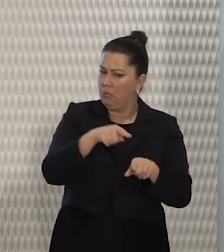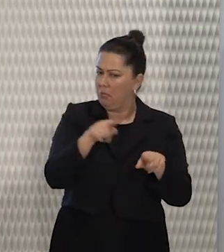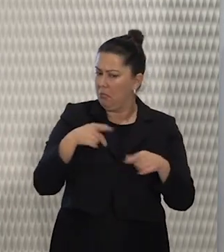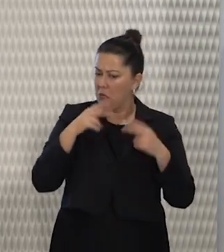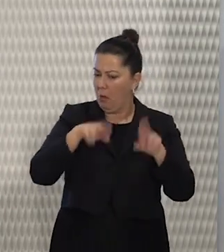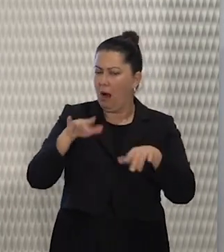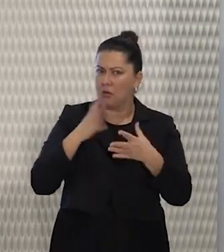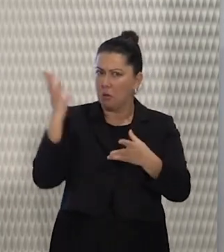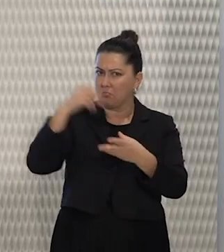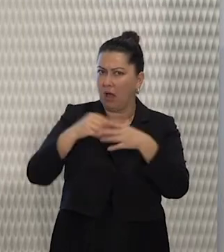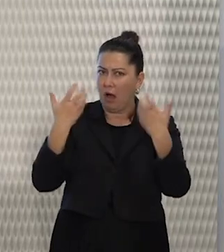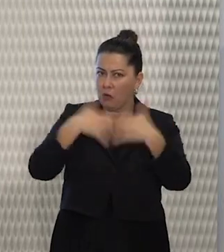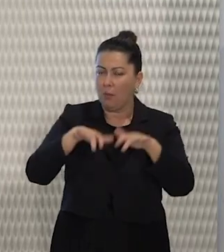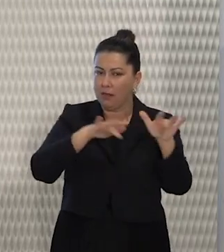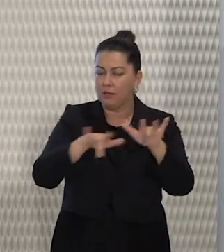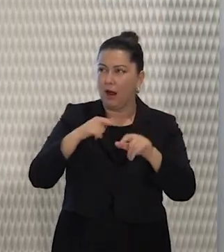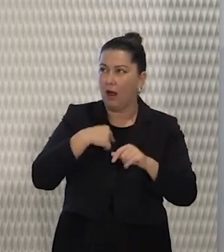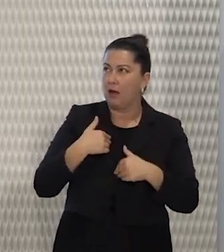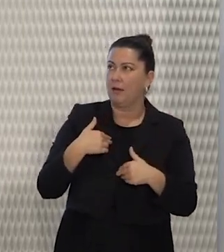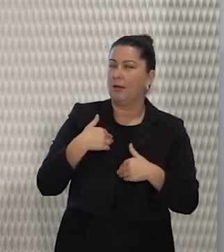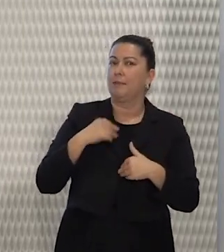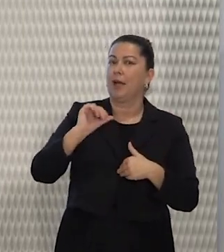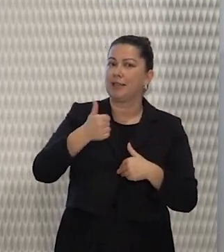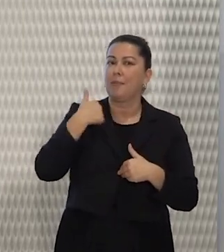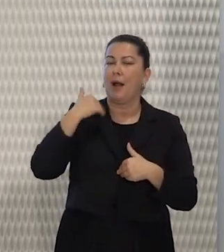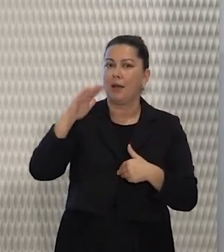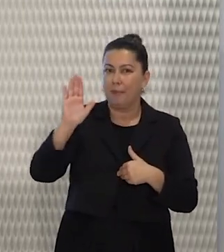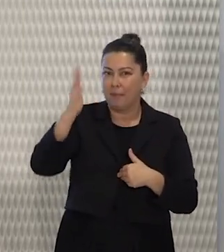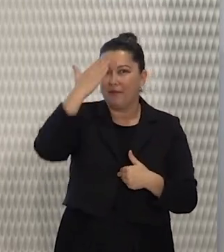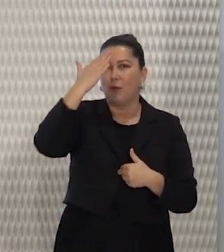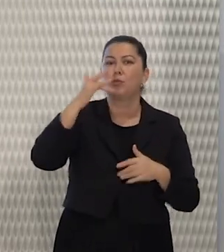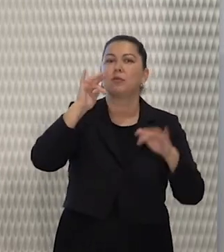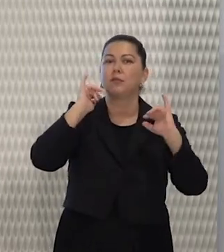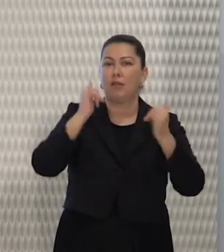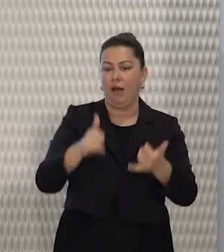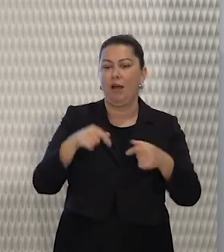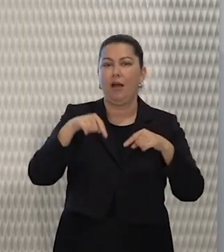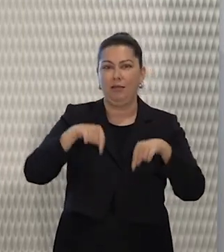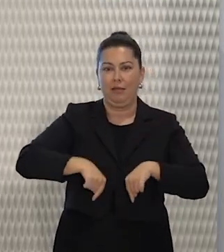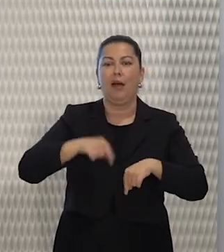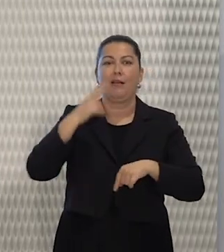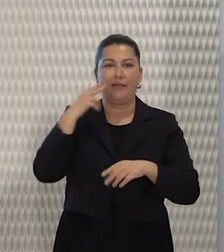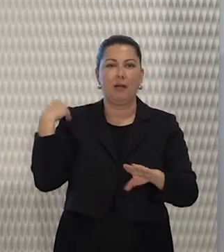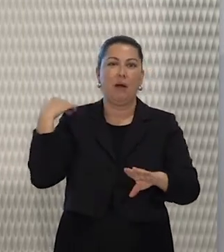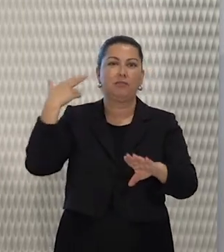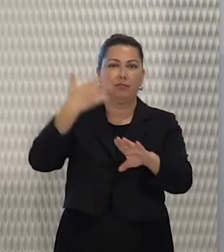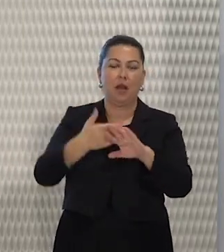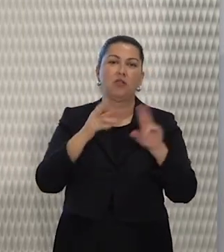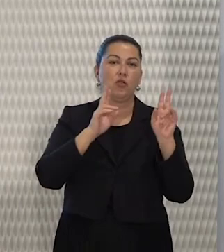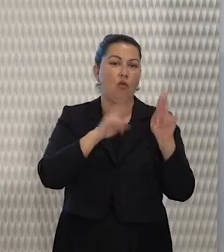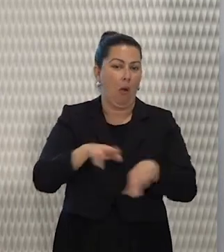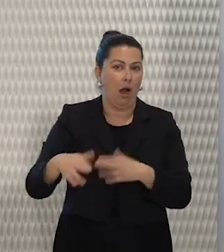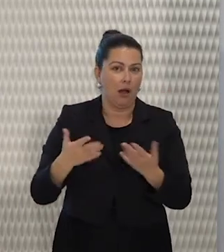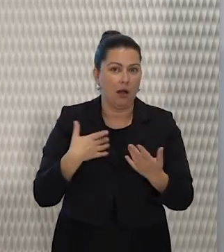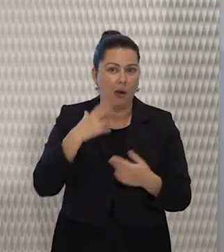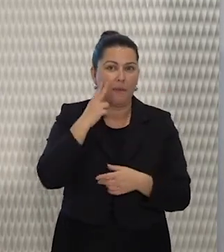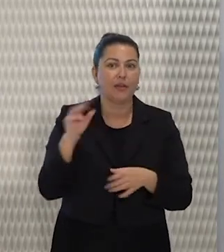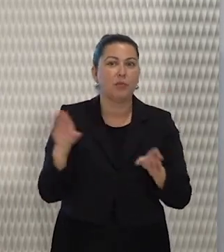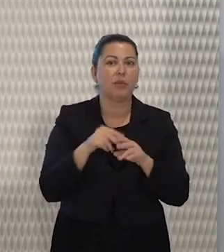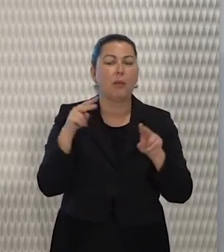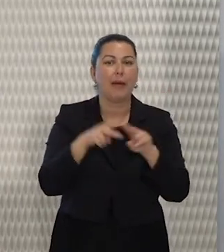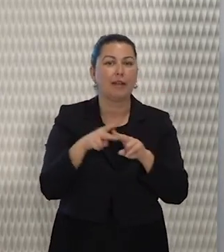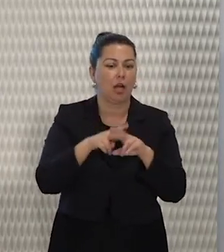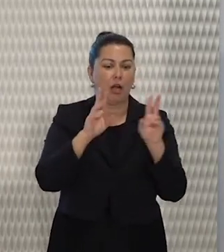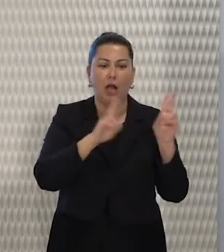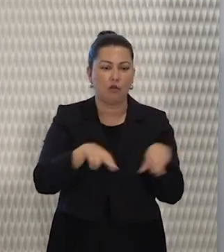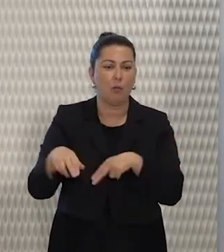das ja schon. Und dann ist mir das bewusst geworden, dass das bei uns auch historisch bedingt anscheinend die Normalität ist, dass wir Menschen mit Beeinträchtigung